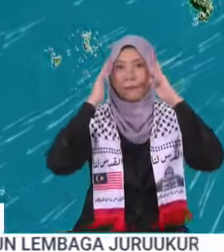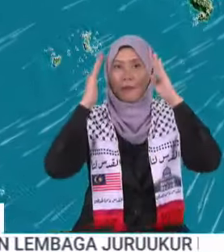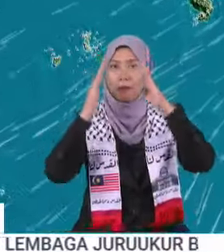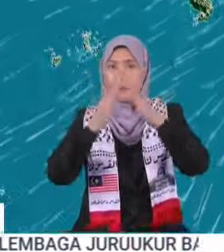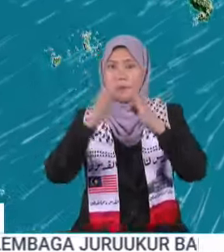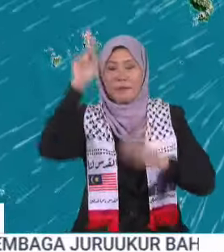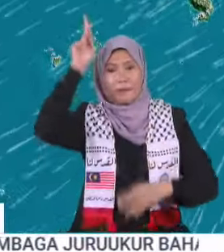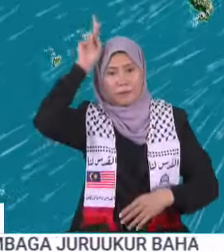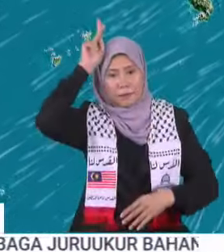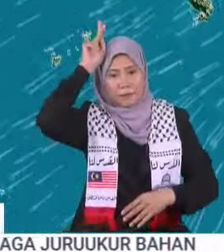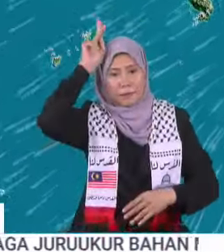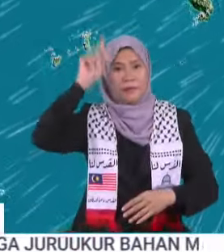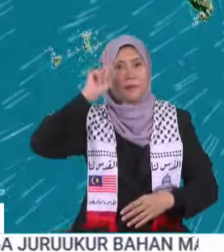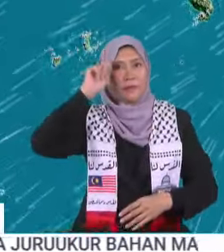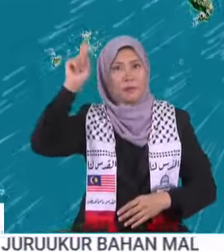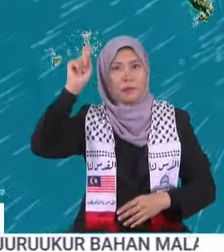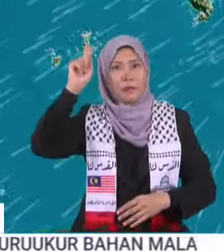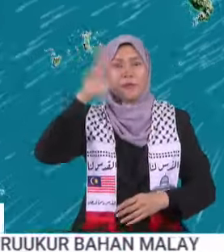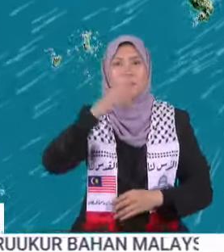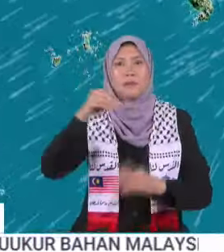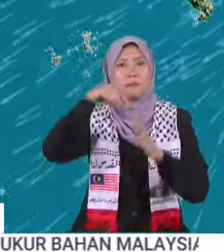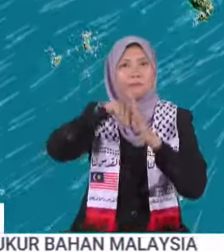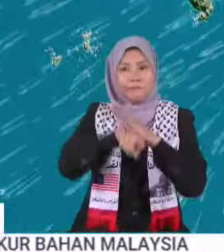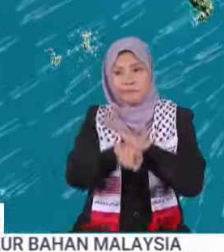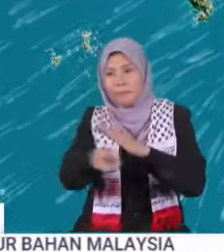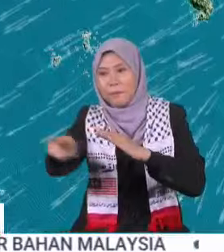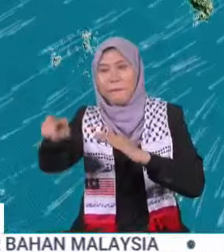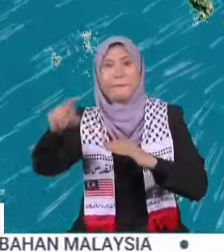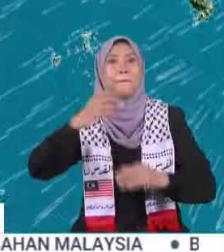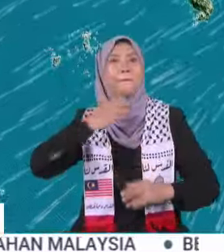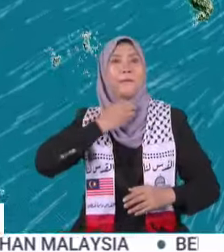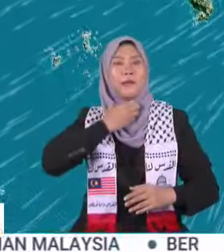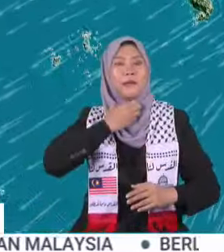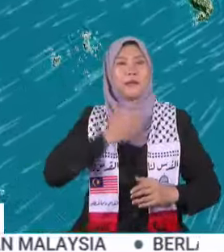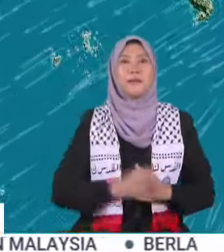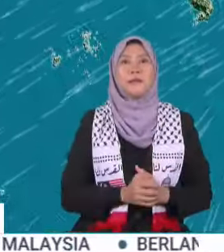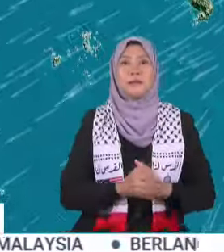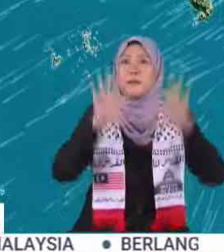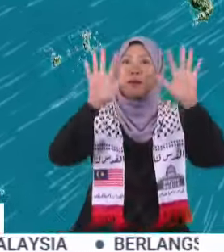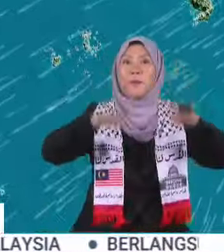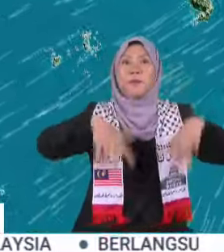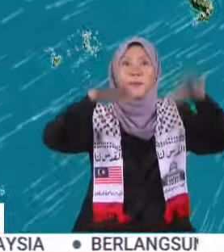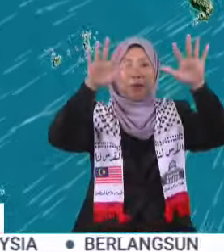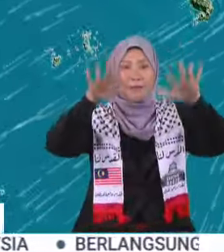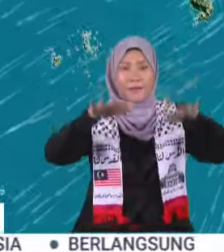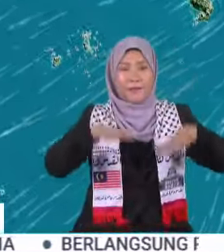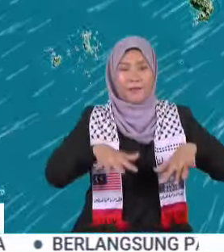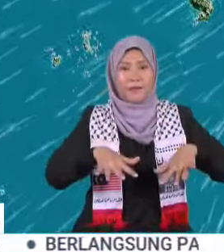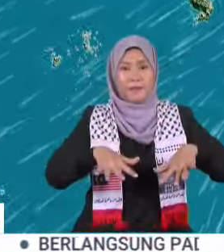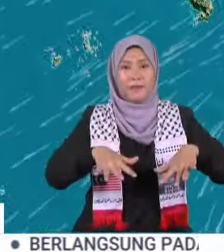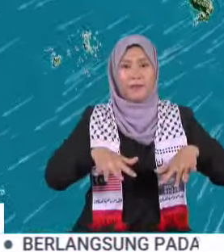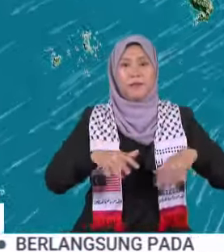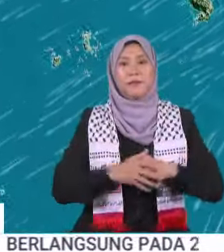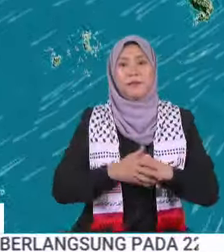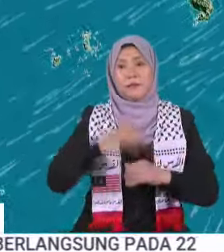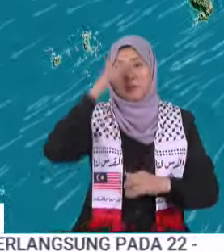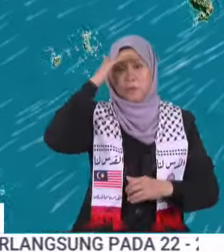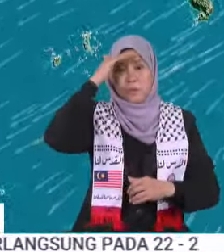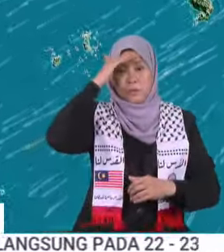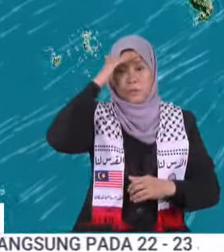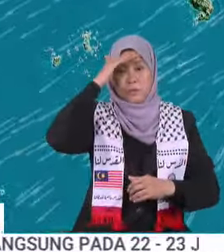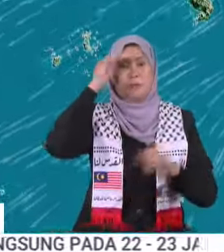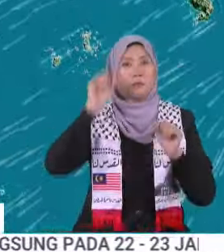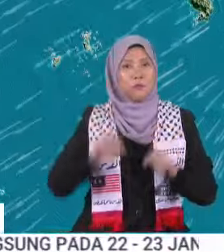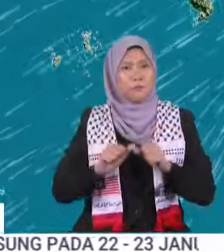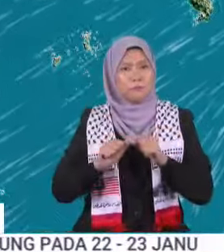Pahang Kelantan Terengganu dan juga di pedalaman Negeri perak keadaan cuaca hujan terutamanya terutamanya di sekitar Negeri Johor dijangkakan